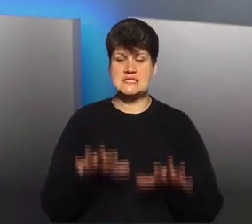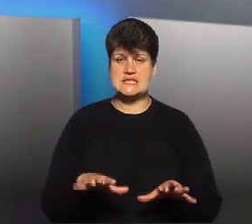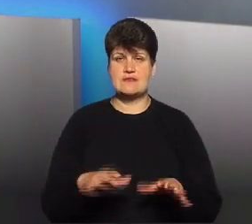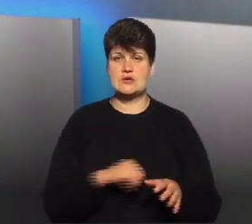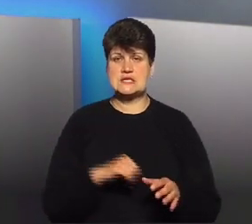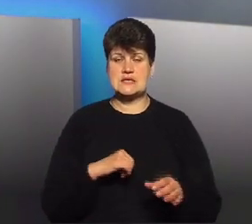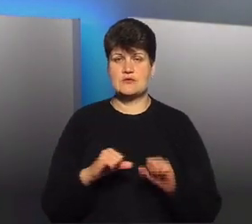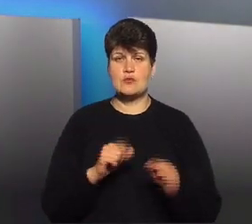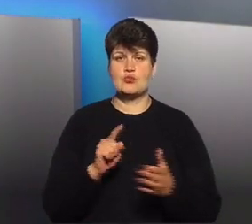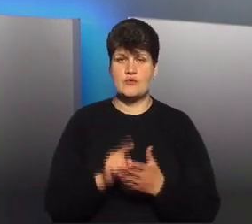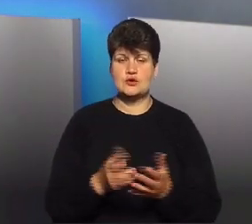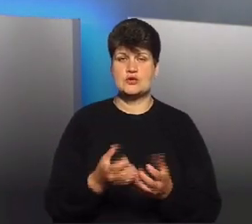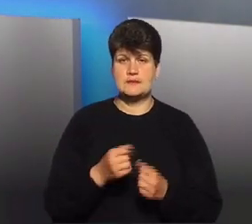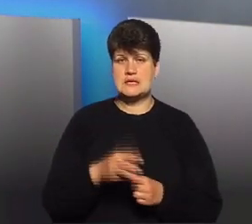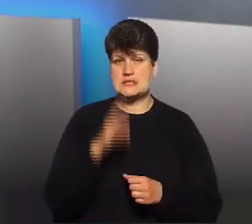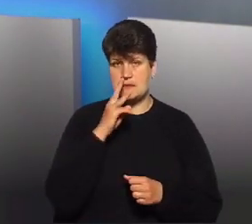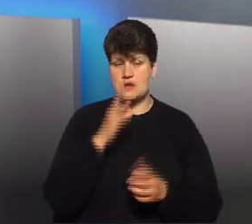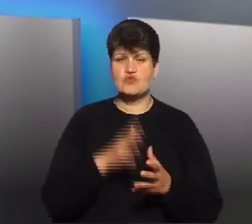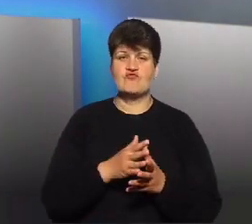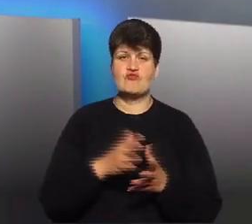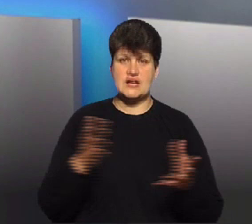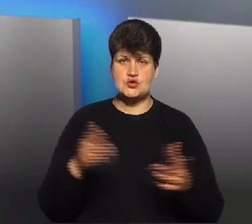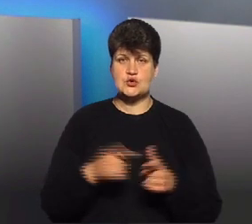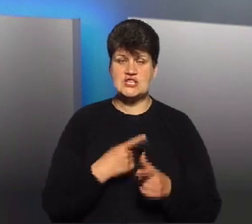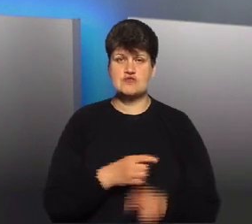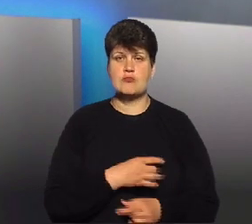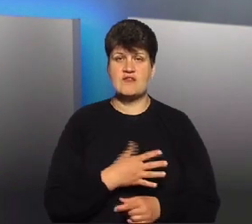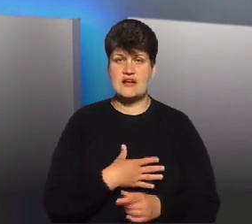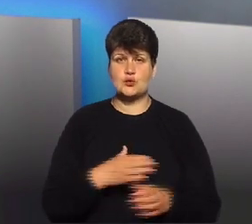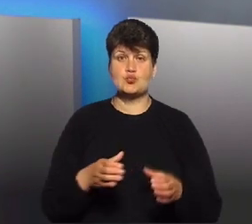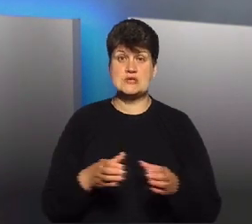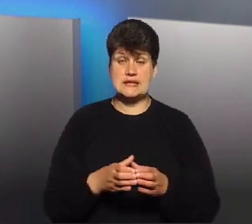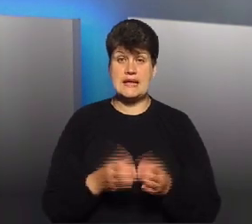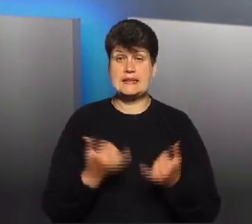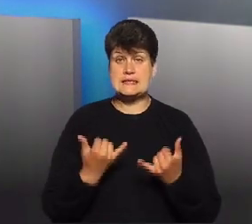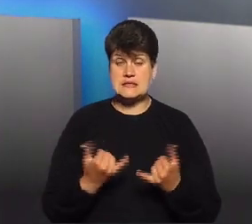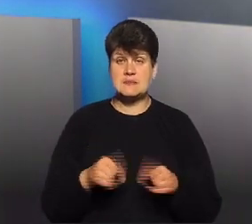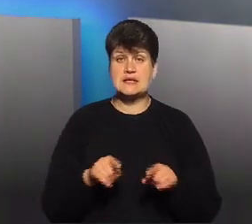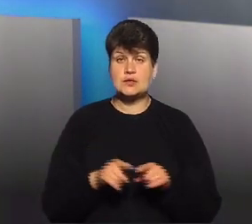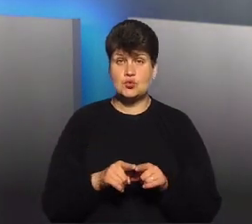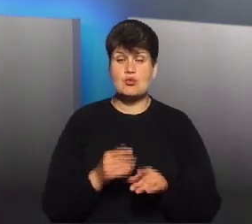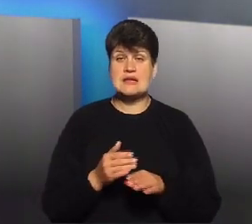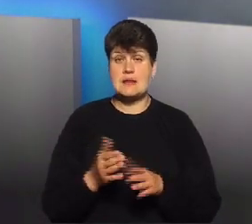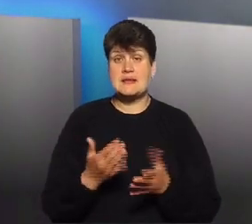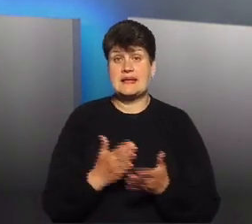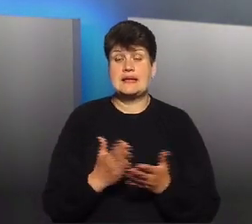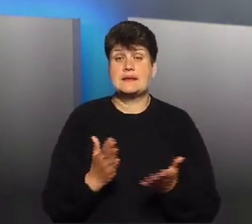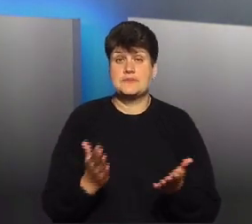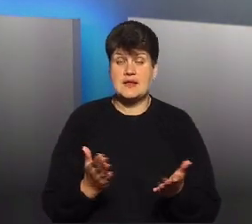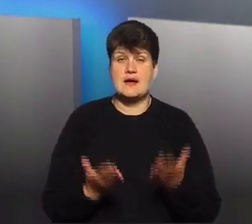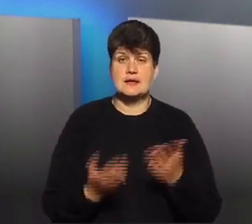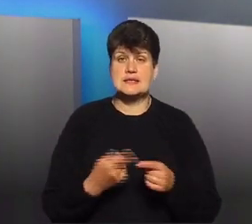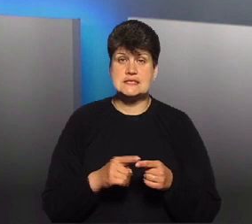зарплату ринкову, вищу, ніж в приватному секторі. Але зараз ми на тому етапі, який ми маємо. Але водночас це має бути прозора